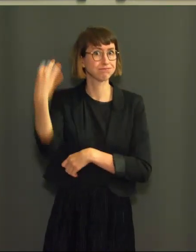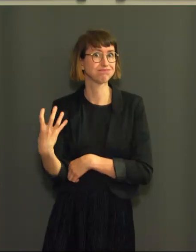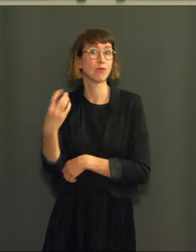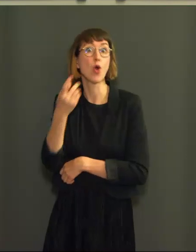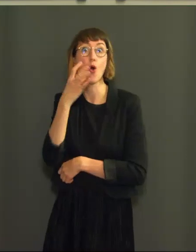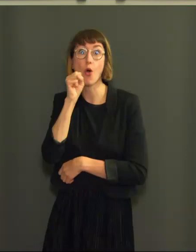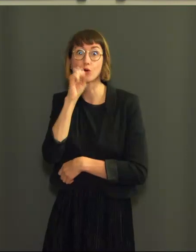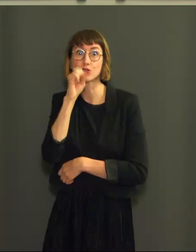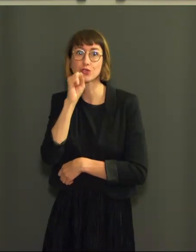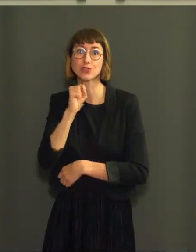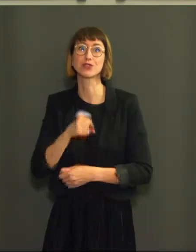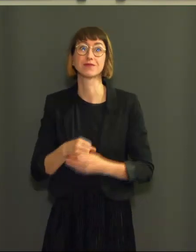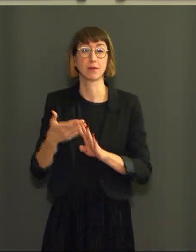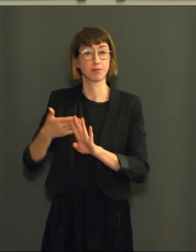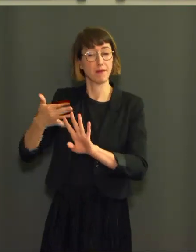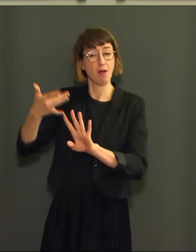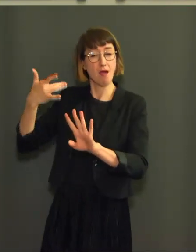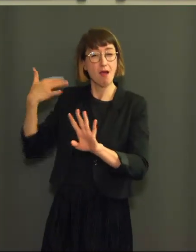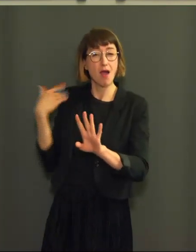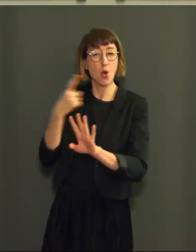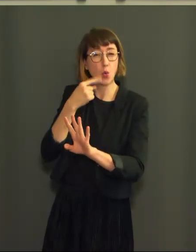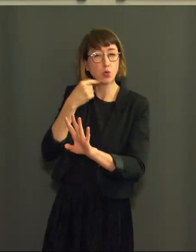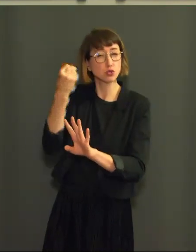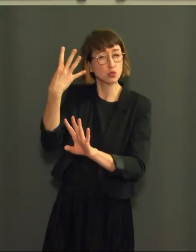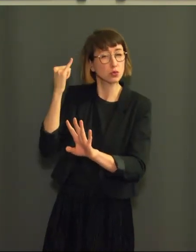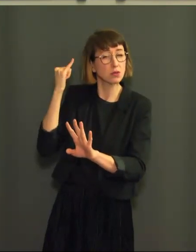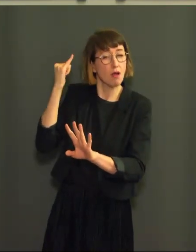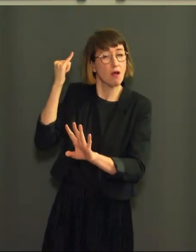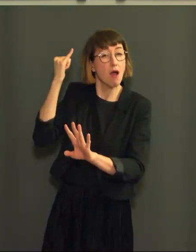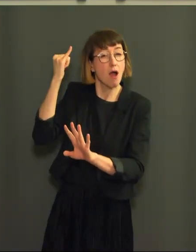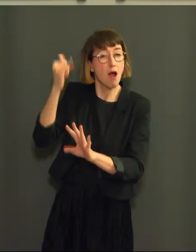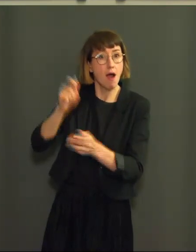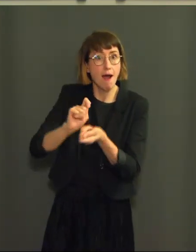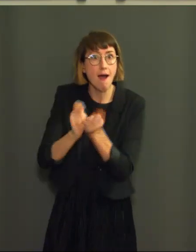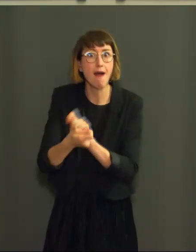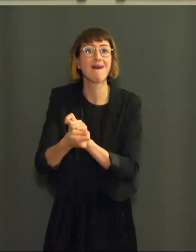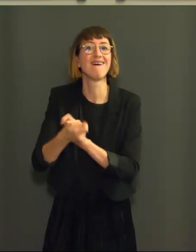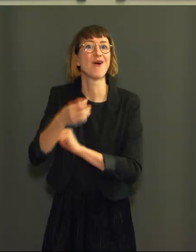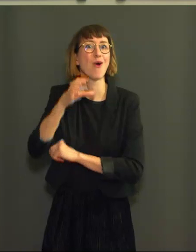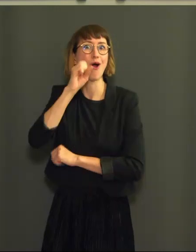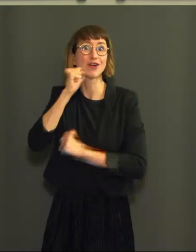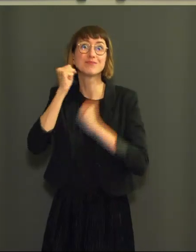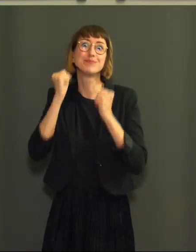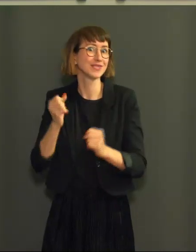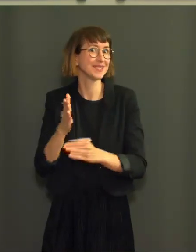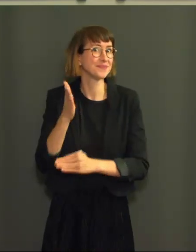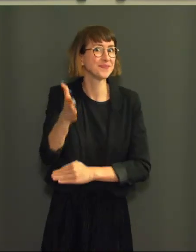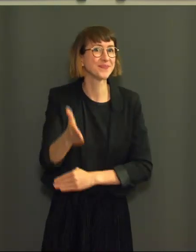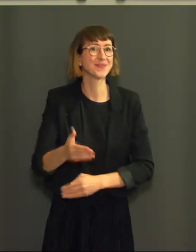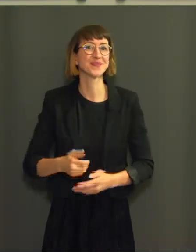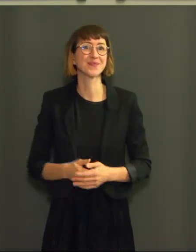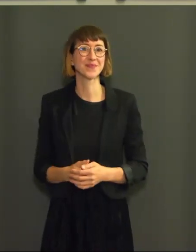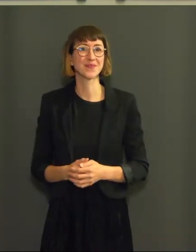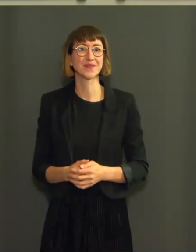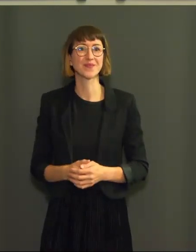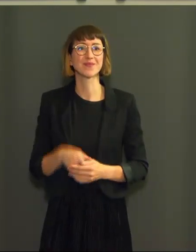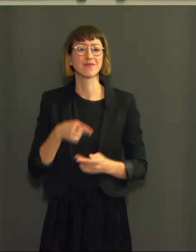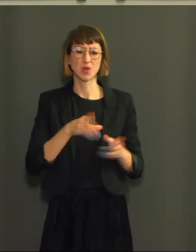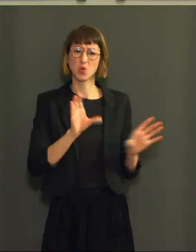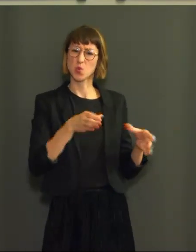des mois et des mois. Cette diminution se retrouve dans tous les groupes d'âge, sachant que le nombre de nouveaux